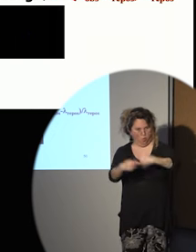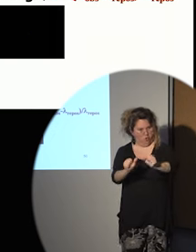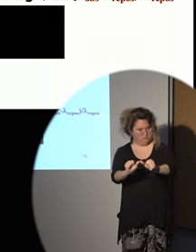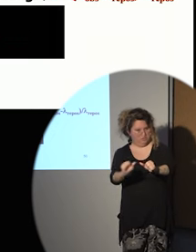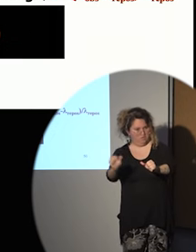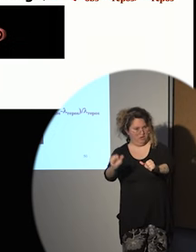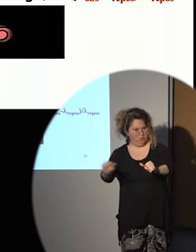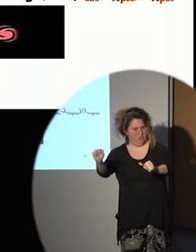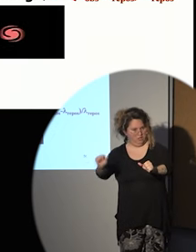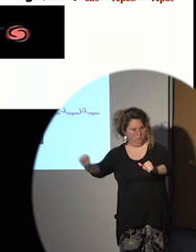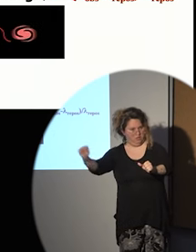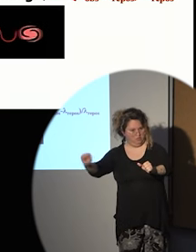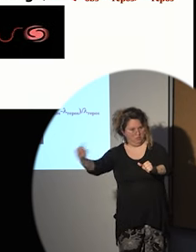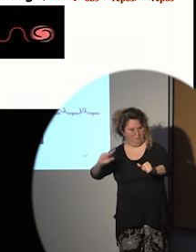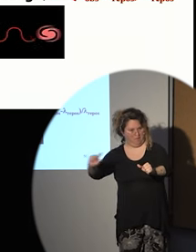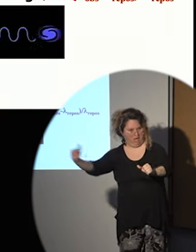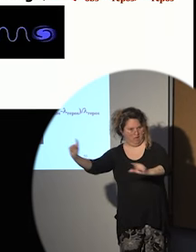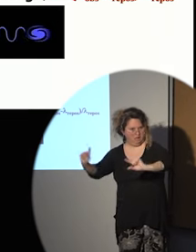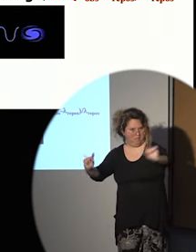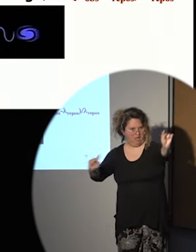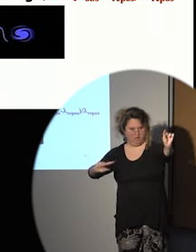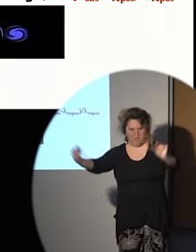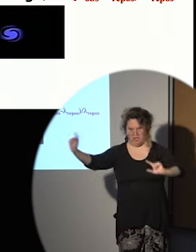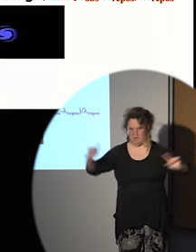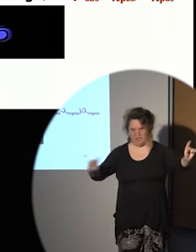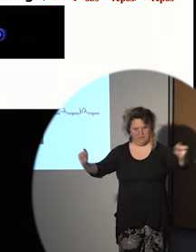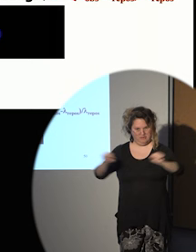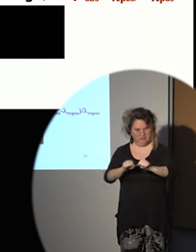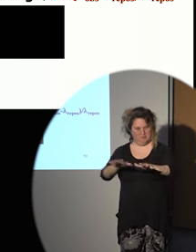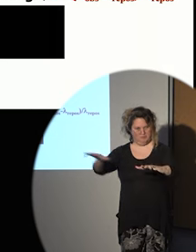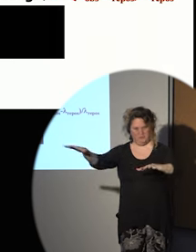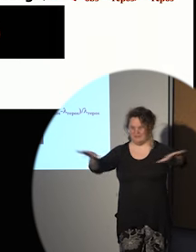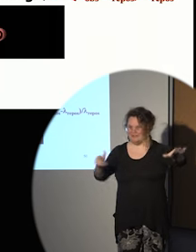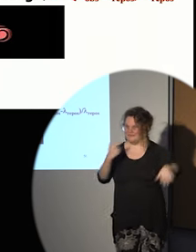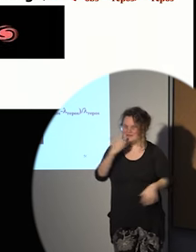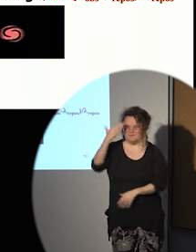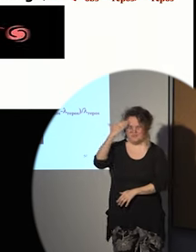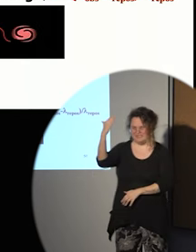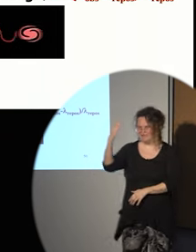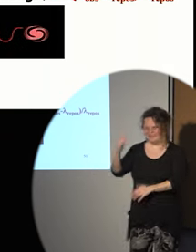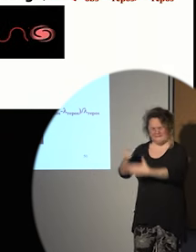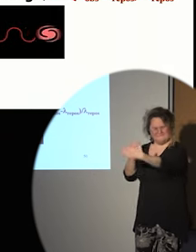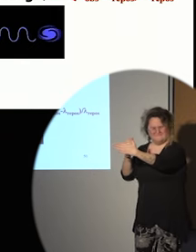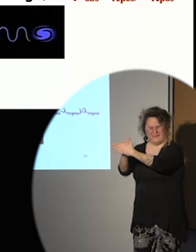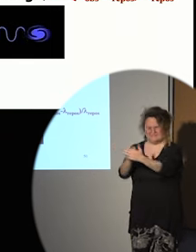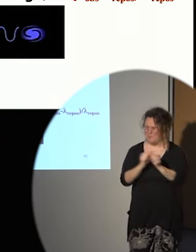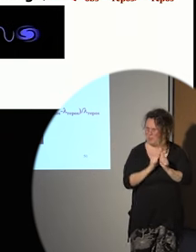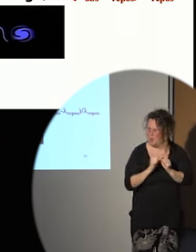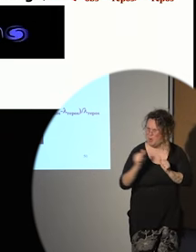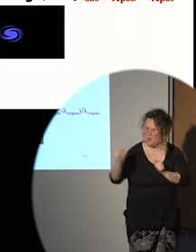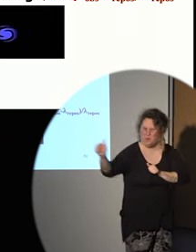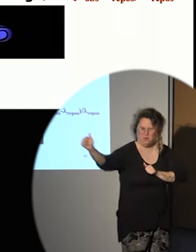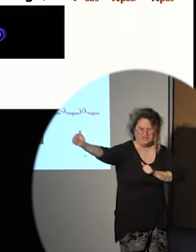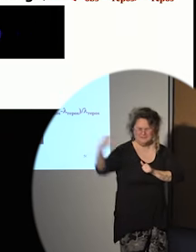Du coup, ça veut dire quoi ? Ça veut dire que lorsque vous observez une galaxie la plus lointaine possible, sa lumière va être extrêmement décalée